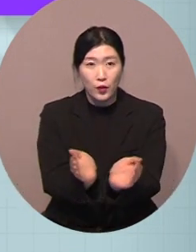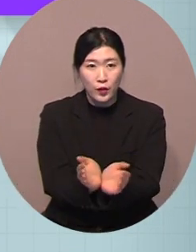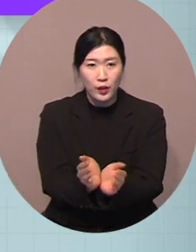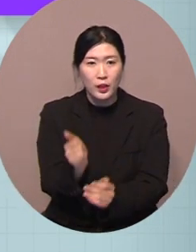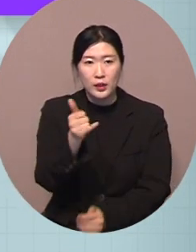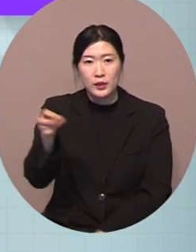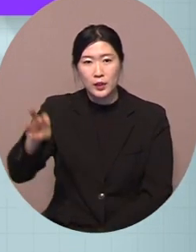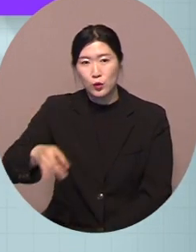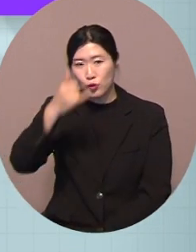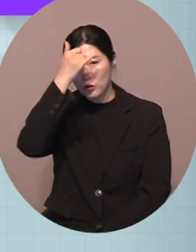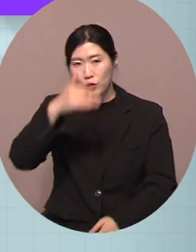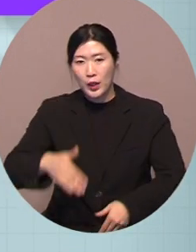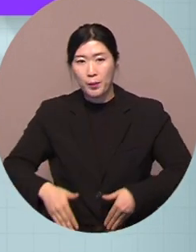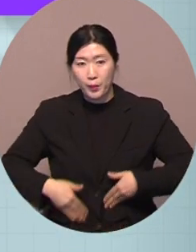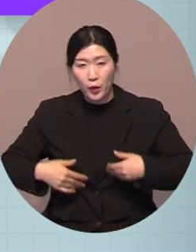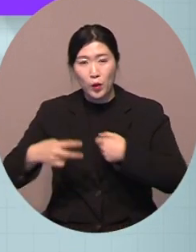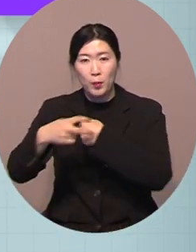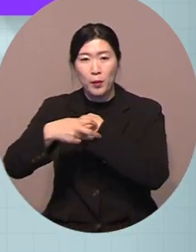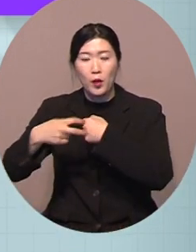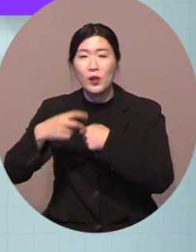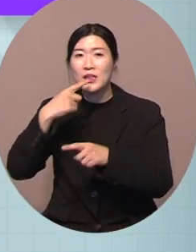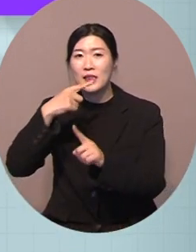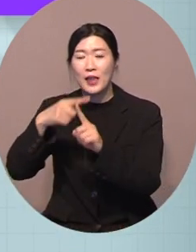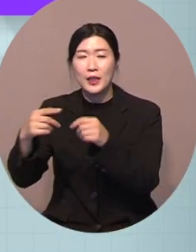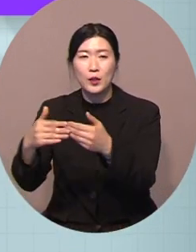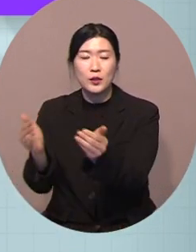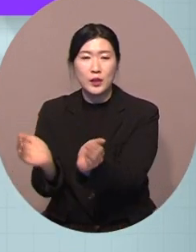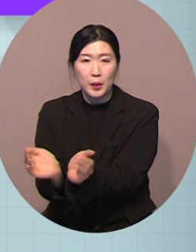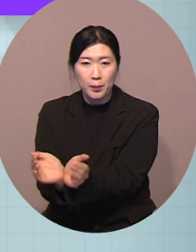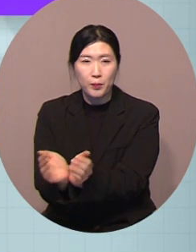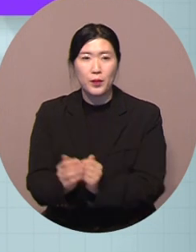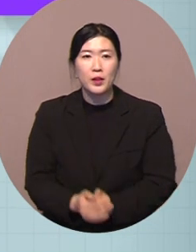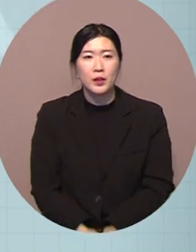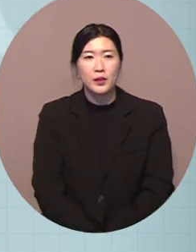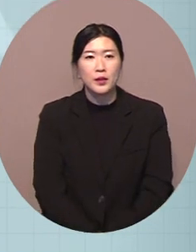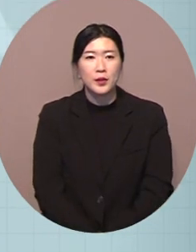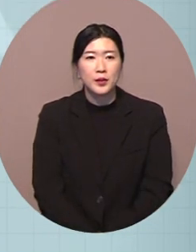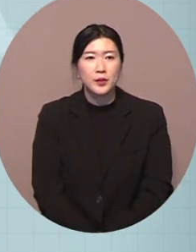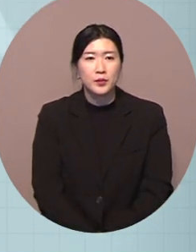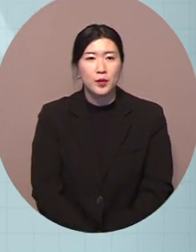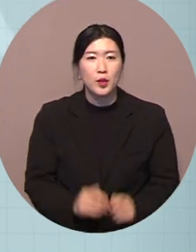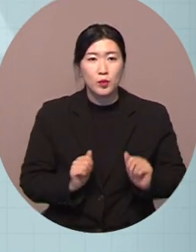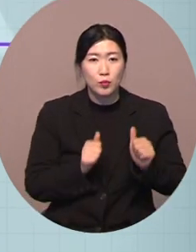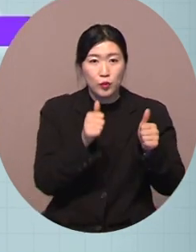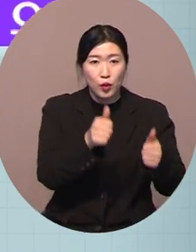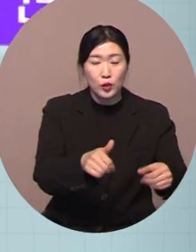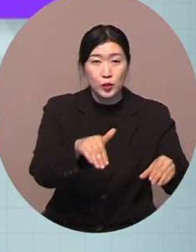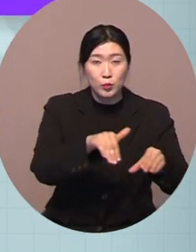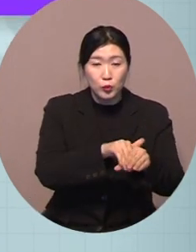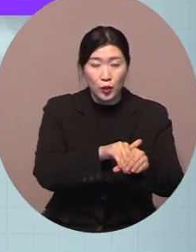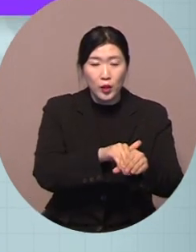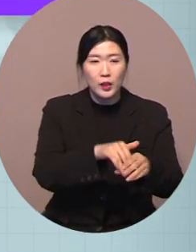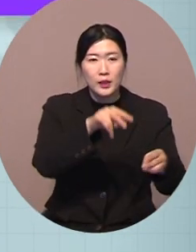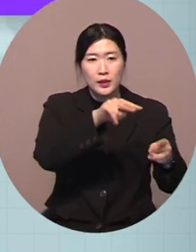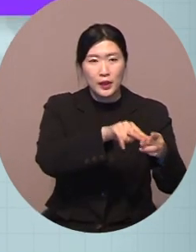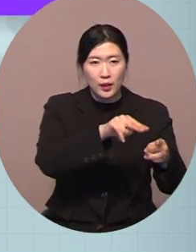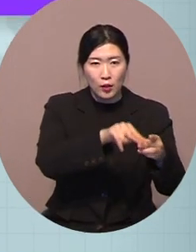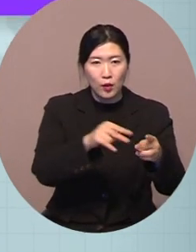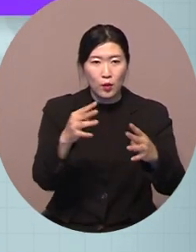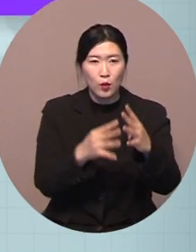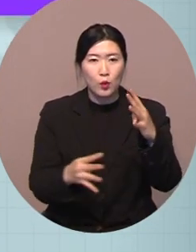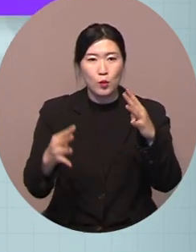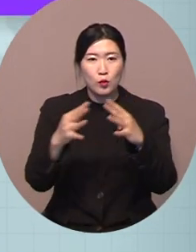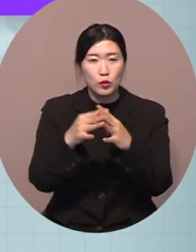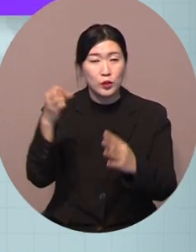5,000원 세종 충남대 대학병원 간호부 한 마음에 100만 원 부여 문화재 보존센터 150 10만